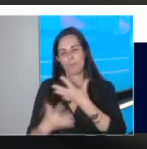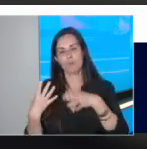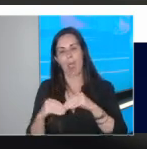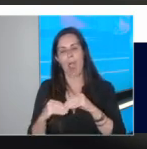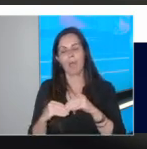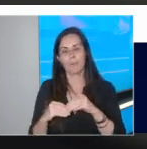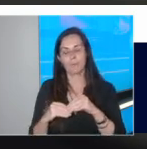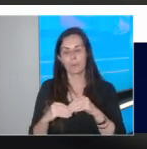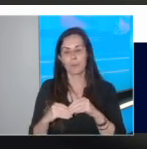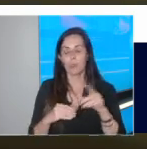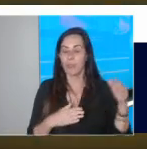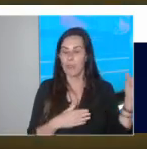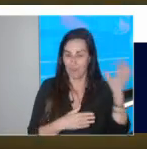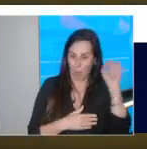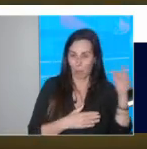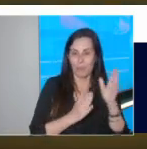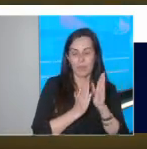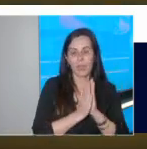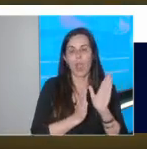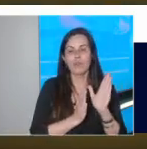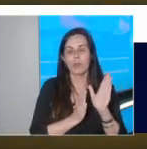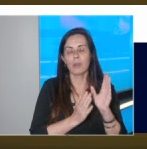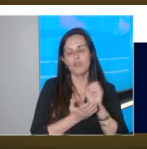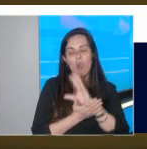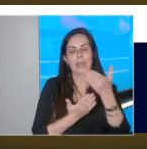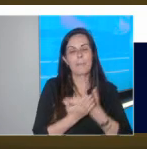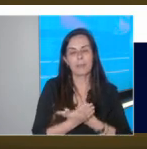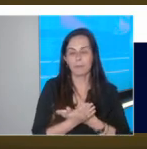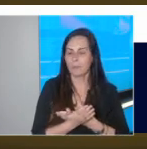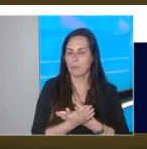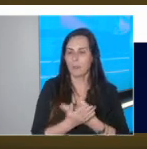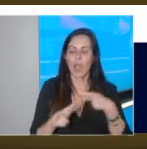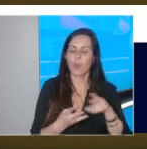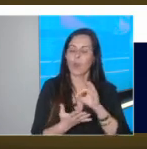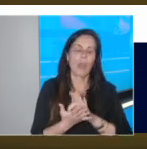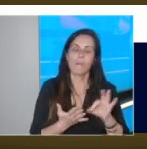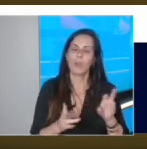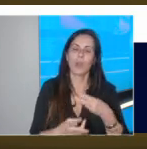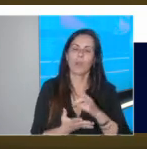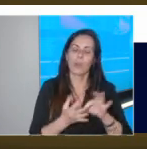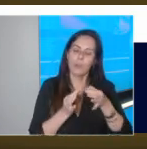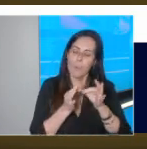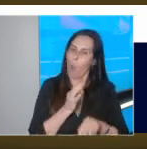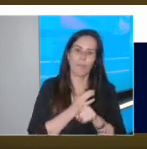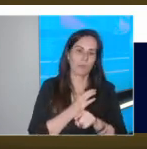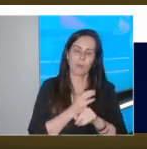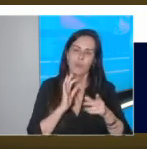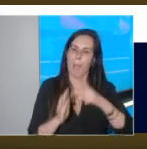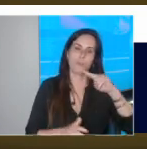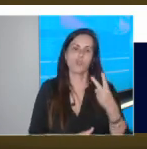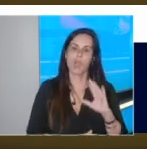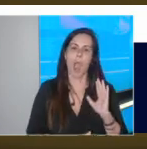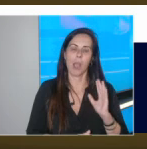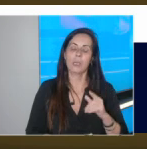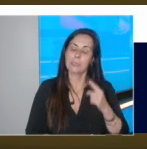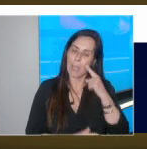בקהילה, ובסוף היא אומרת, ביקשתי להעביר אותו אליכם, כי לא אוכל לכתוב מכתב מפורט כזה בשנית.